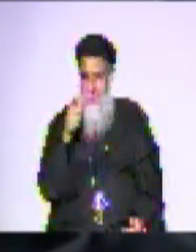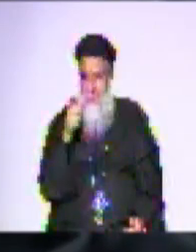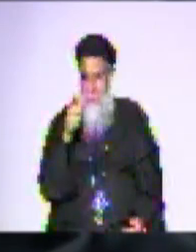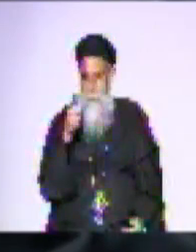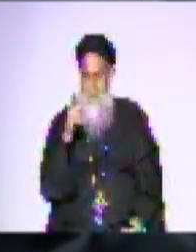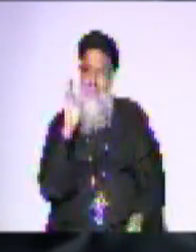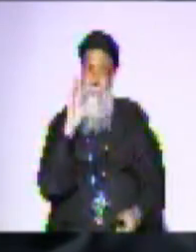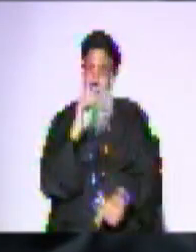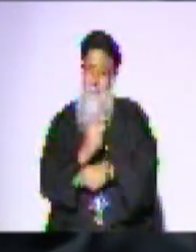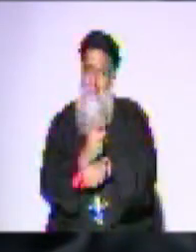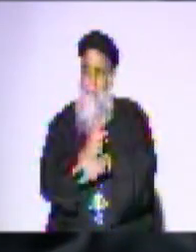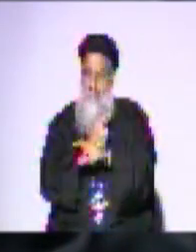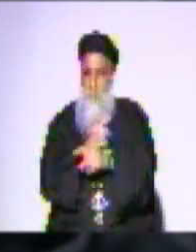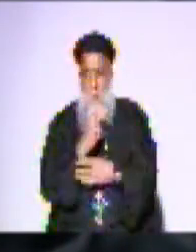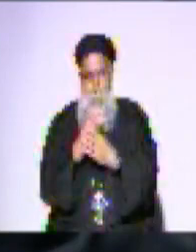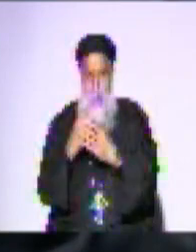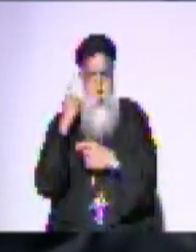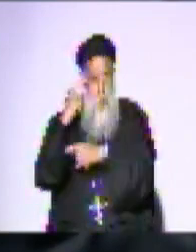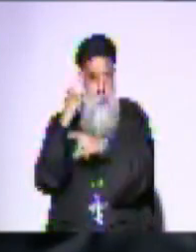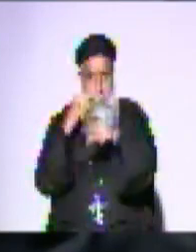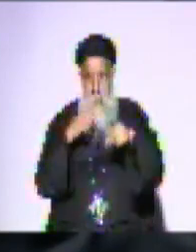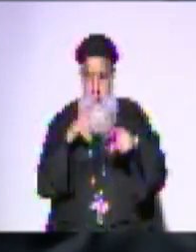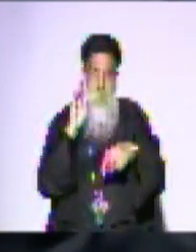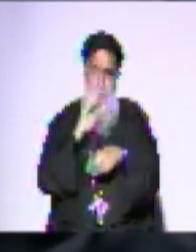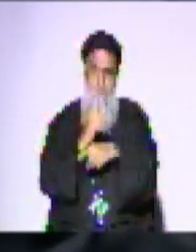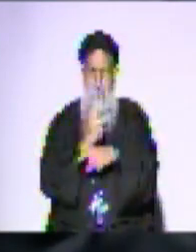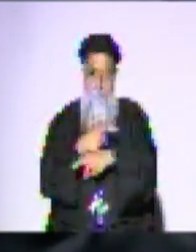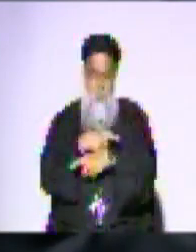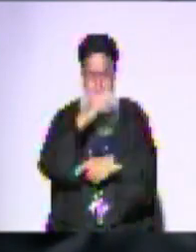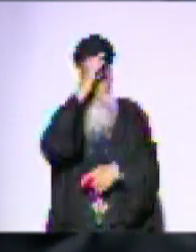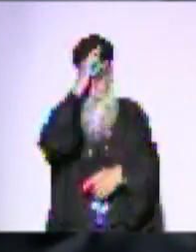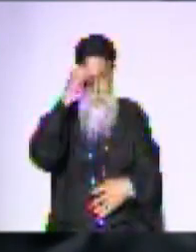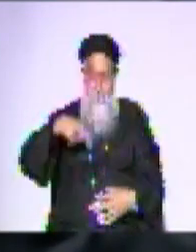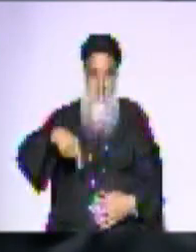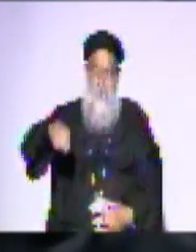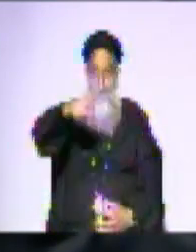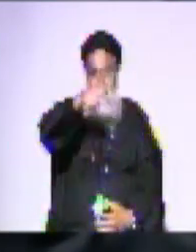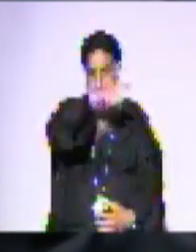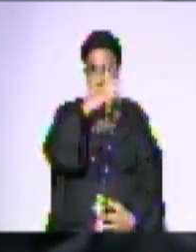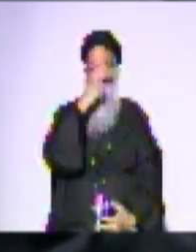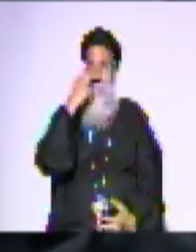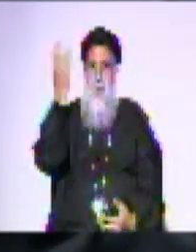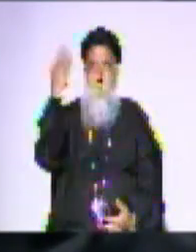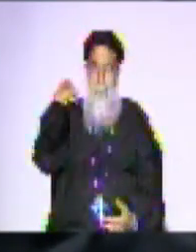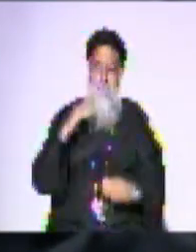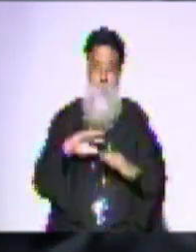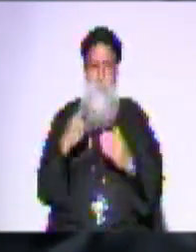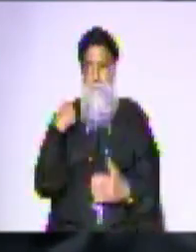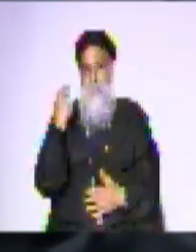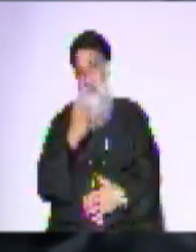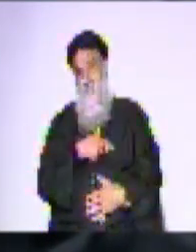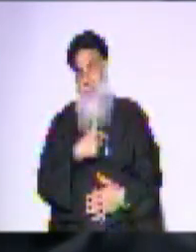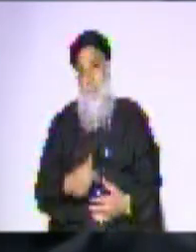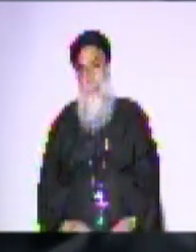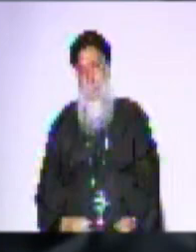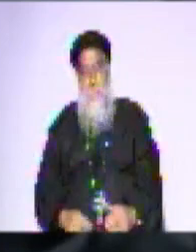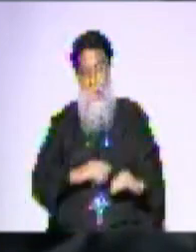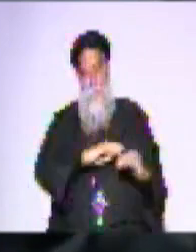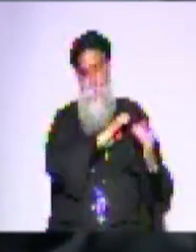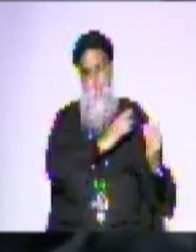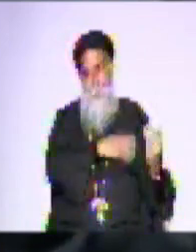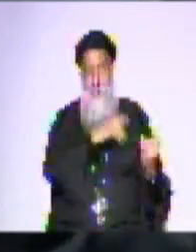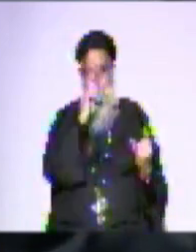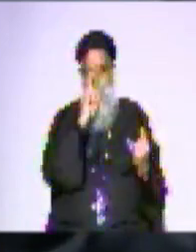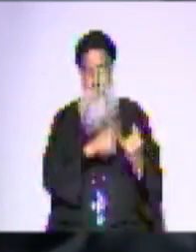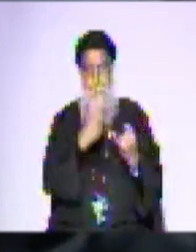معلم إسرائيل ولست تعلم هذا، وقدم له مثال من العهد القديم. فالإيمان يرتبط